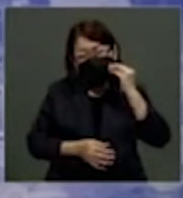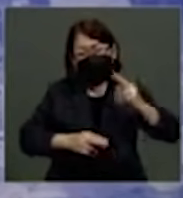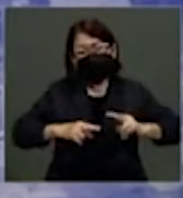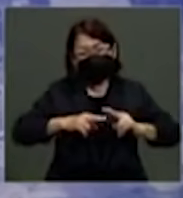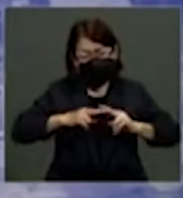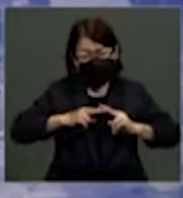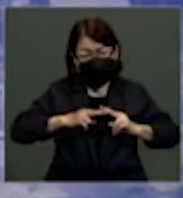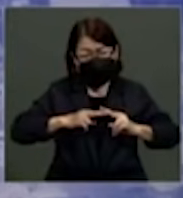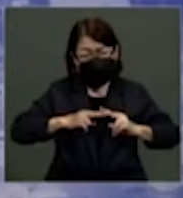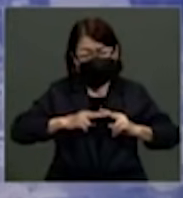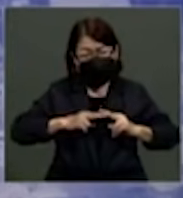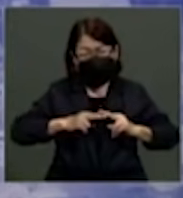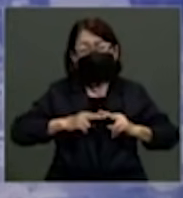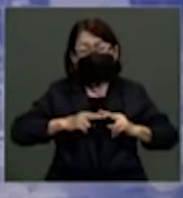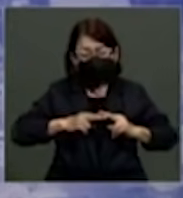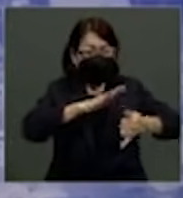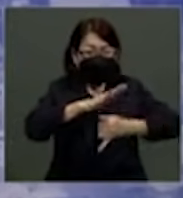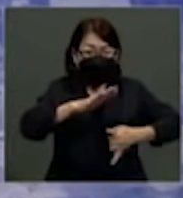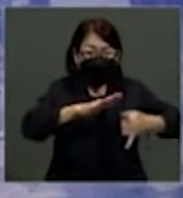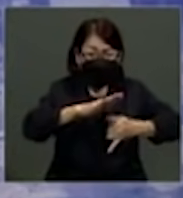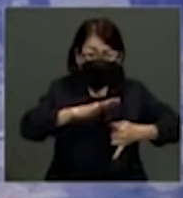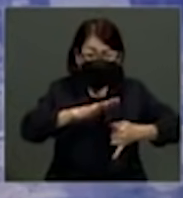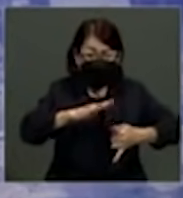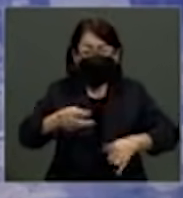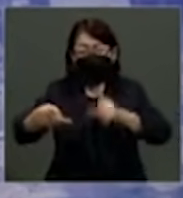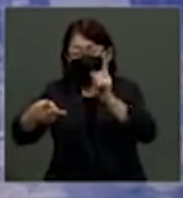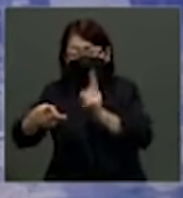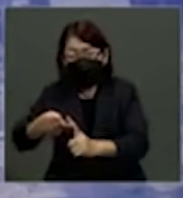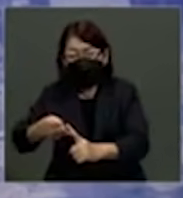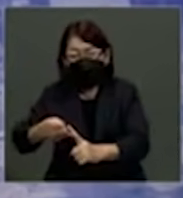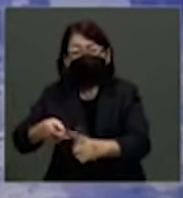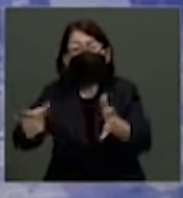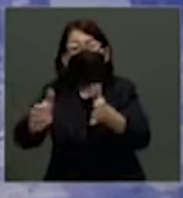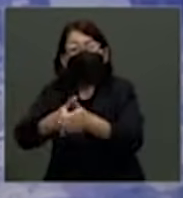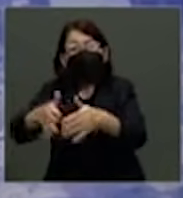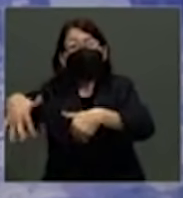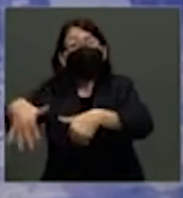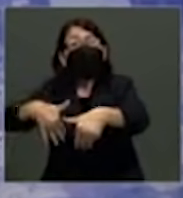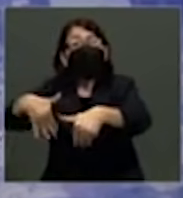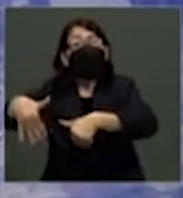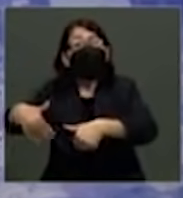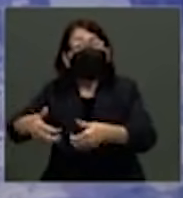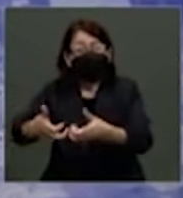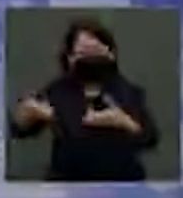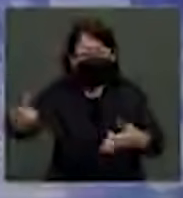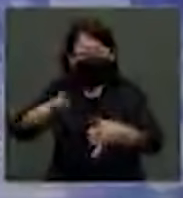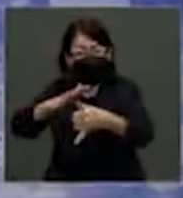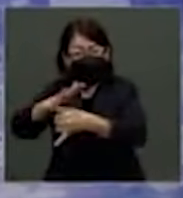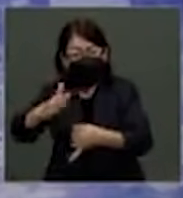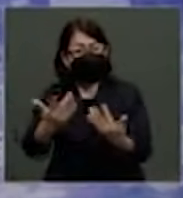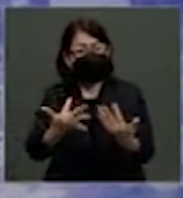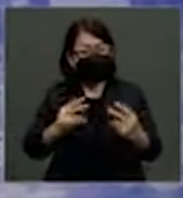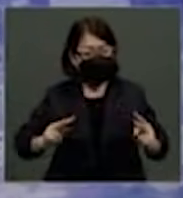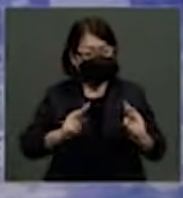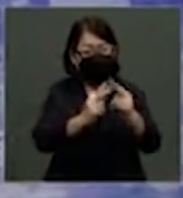จะหมายถึงโฮมไอโซเลชันหรือการแยกกักที่บ้านกับคอมมูนิตี้ไอโซเลชันหรือการ